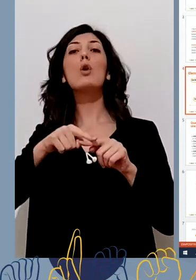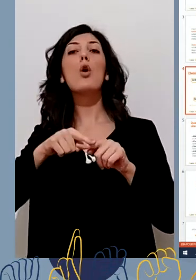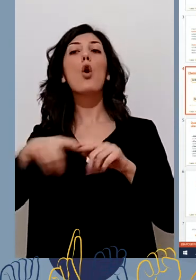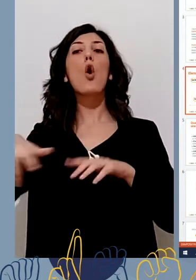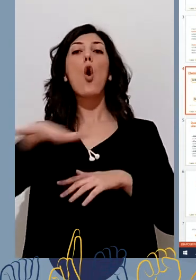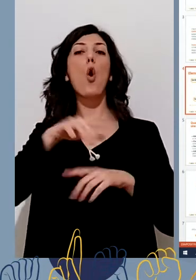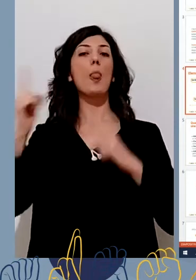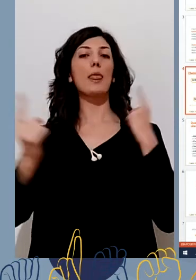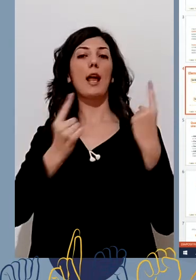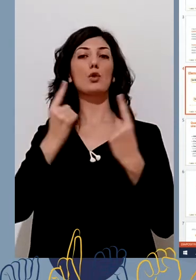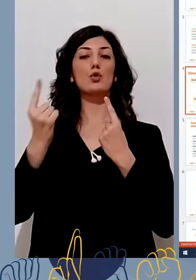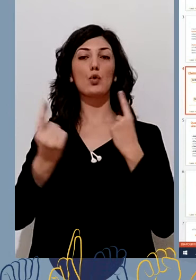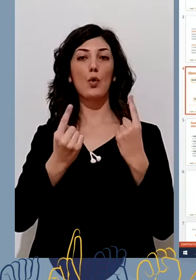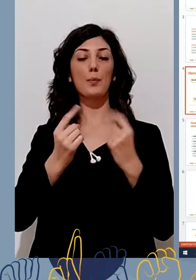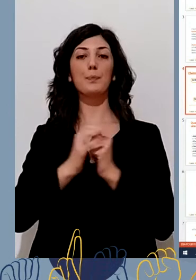e poi abbiamo,